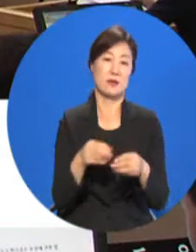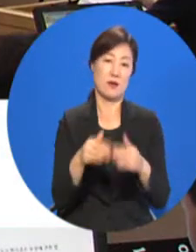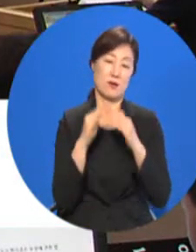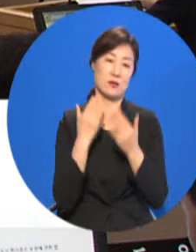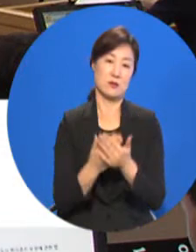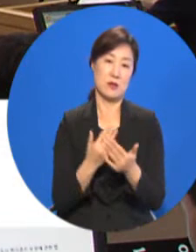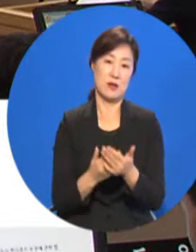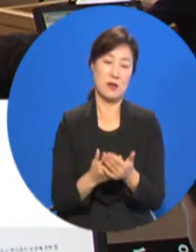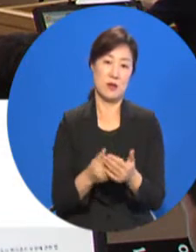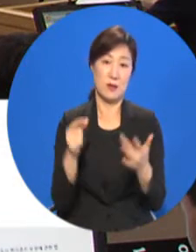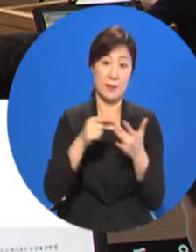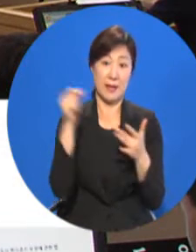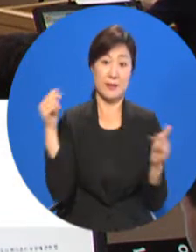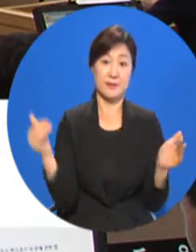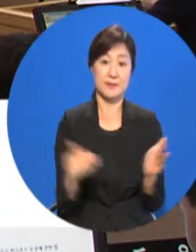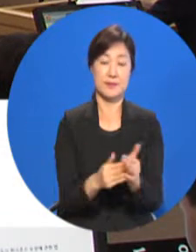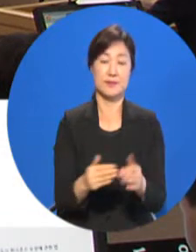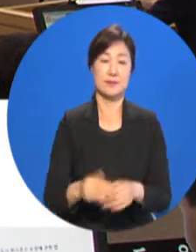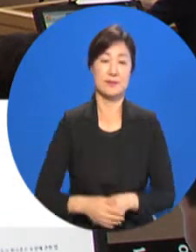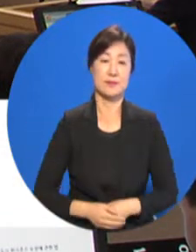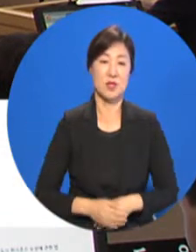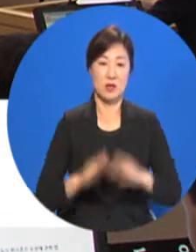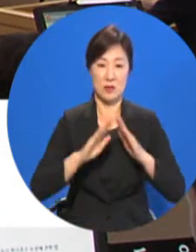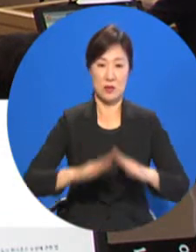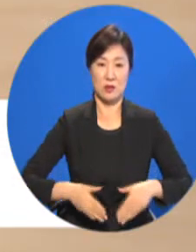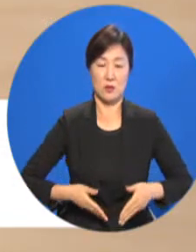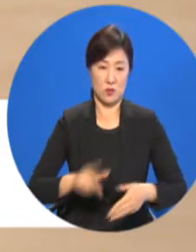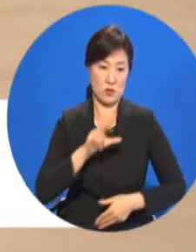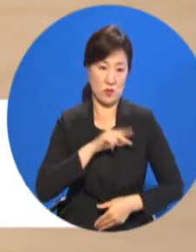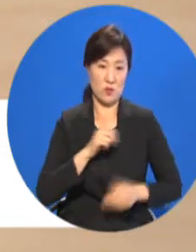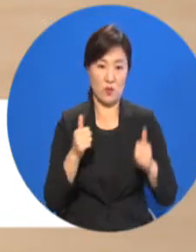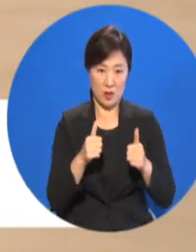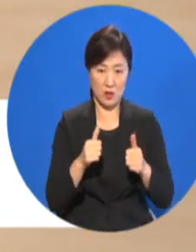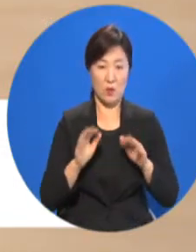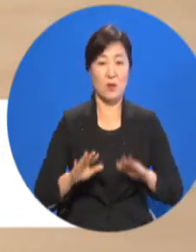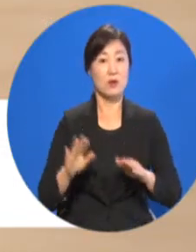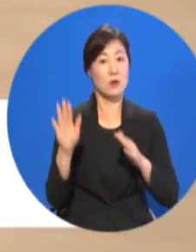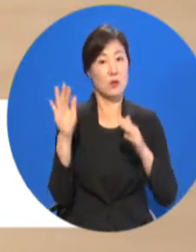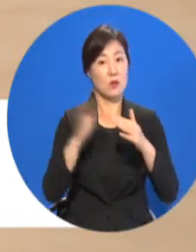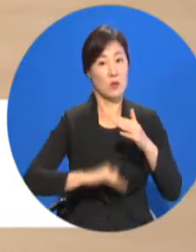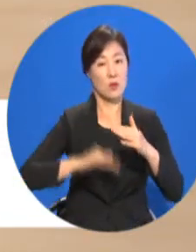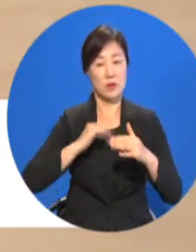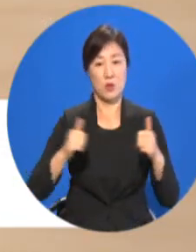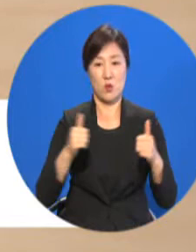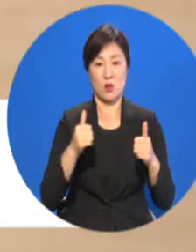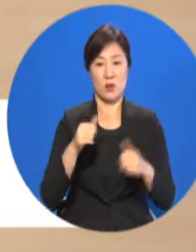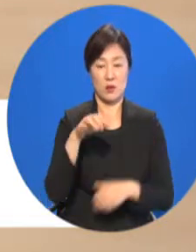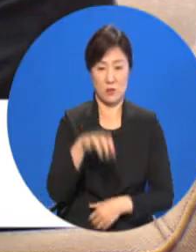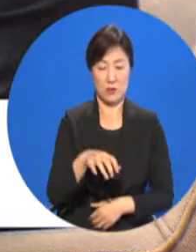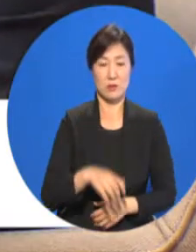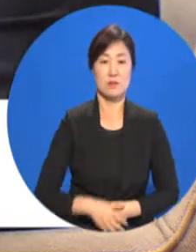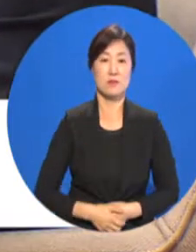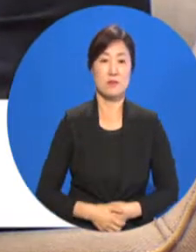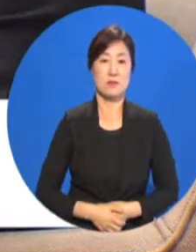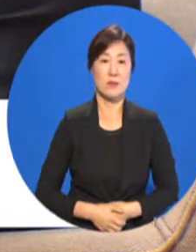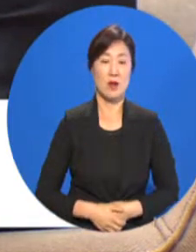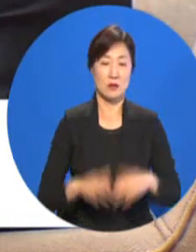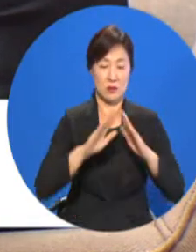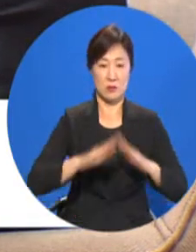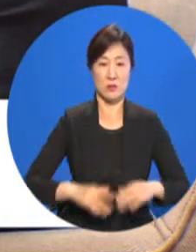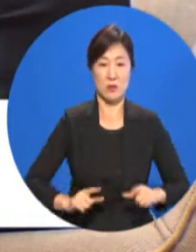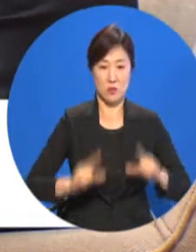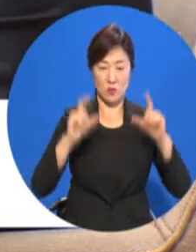도의회 건의문으로 채택됐습니다. 전남 도의회는 오늘 본회의에서 임종기 의원이 대표 발의한 전남